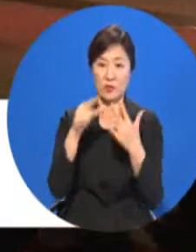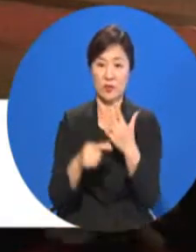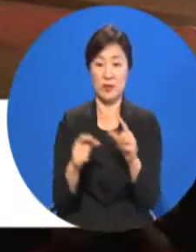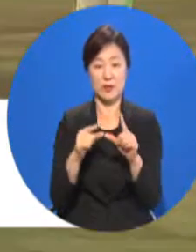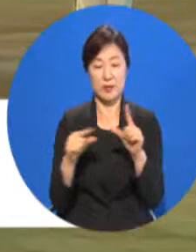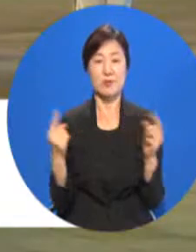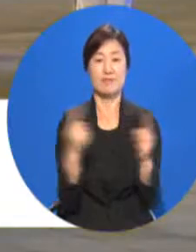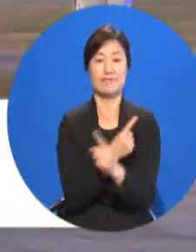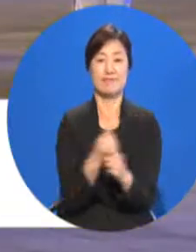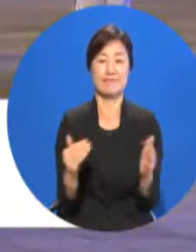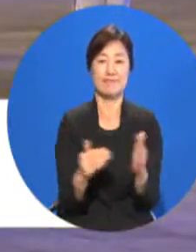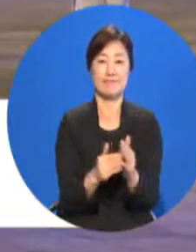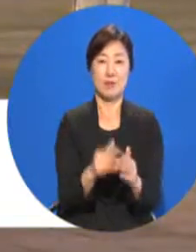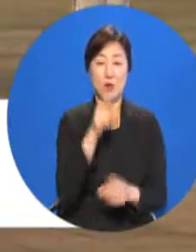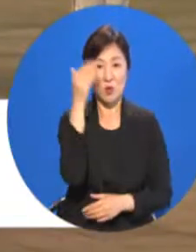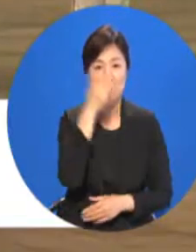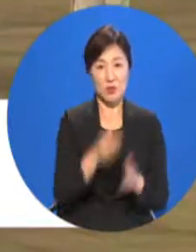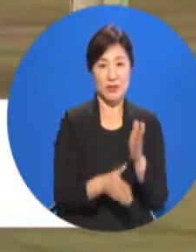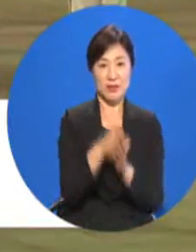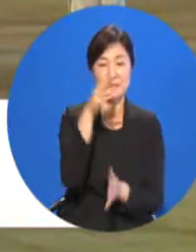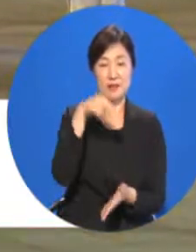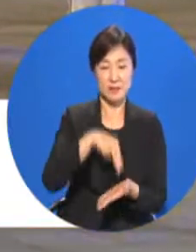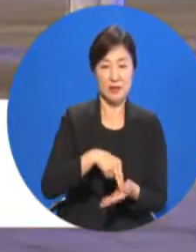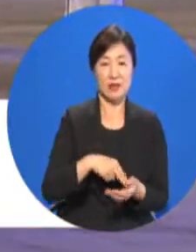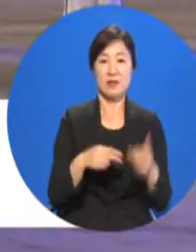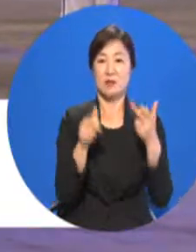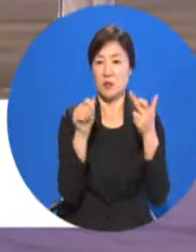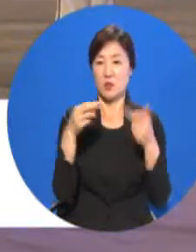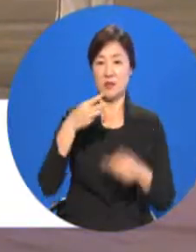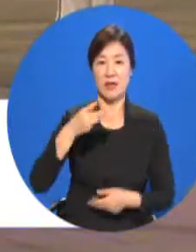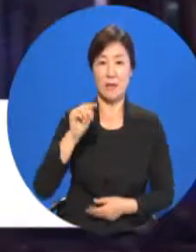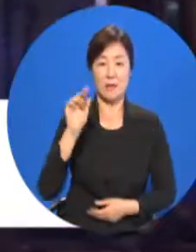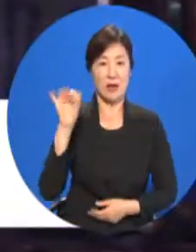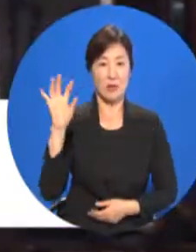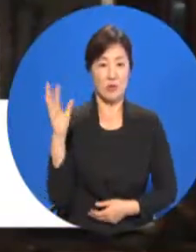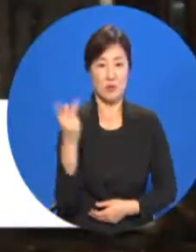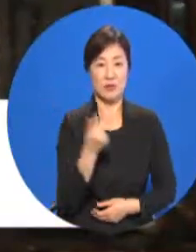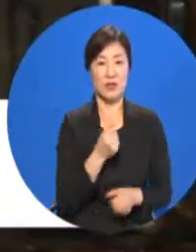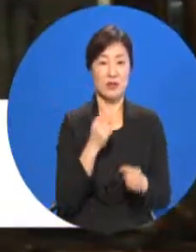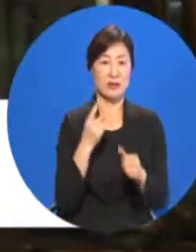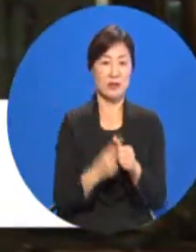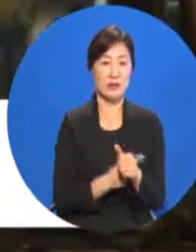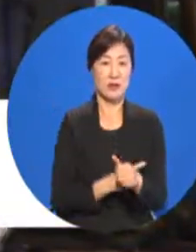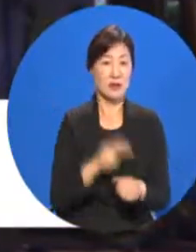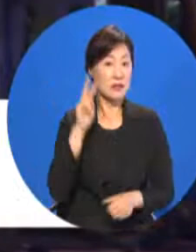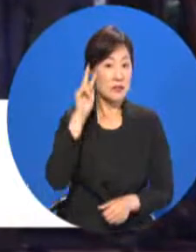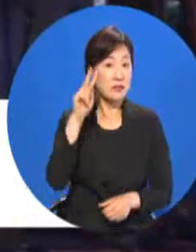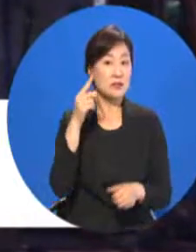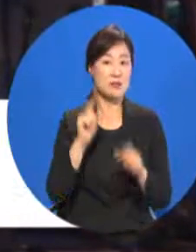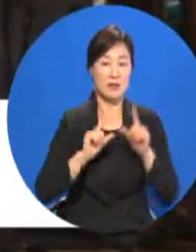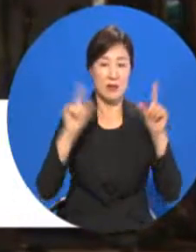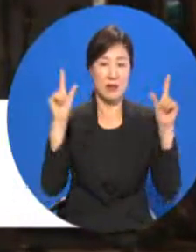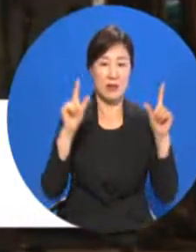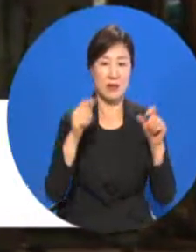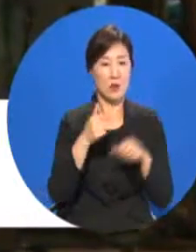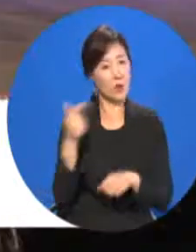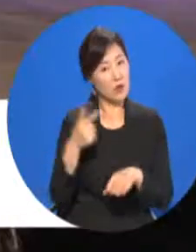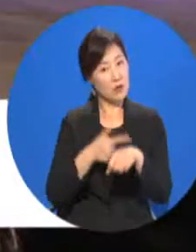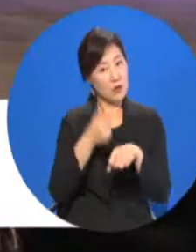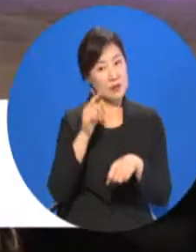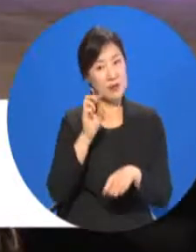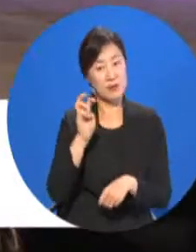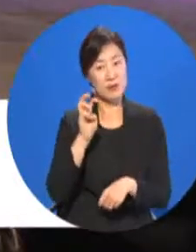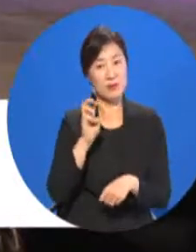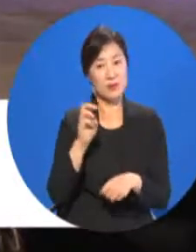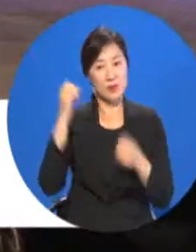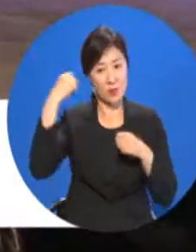변경됐습니다. 여수시는 제17호 태풍 타파 북상 예보에 따라 이틀째 행사인 오후 6시 반 이순신 광장의